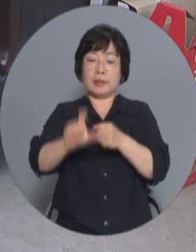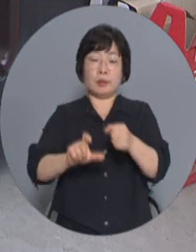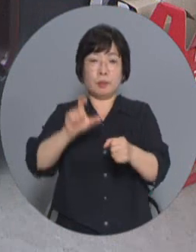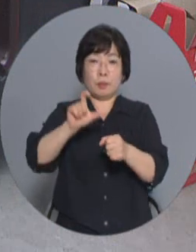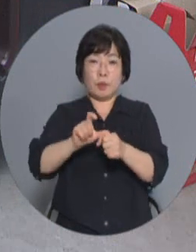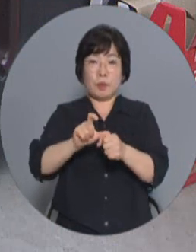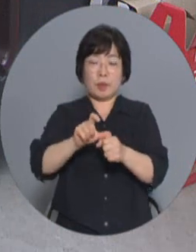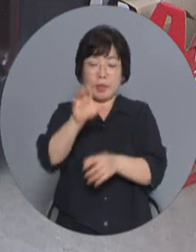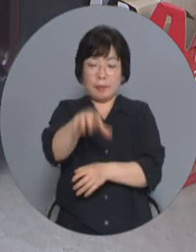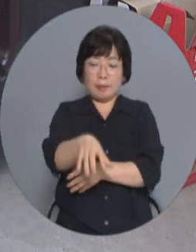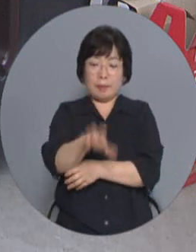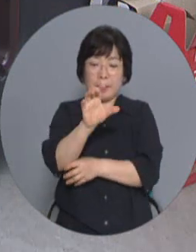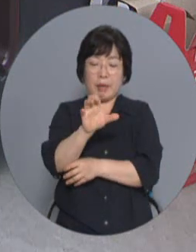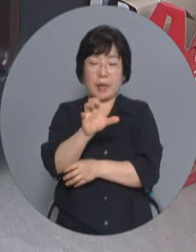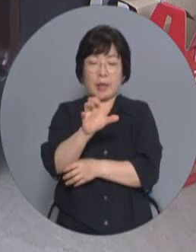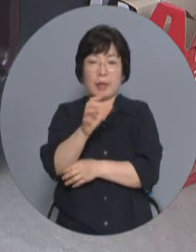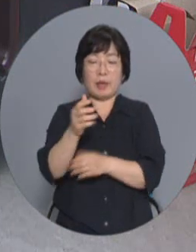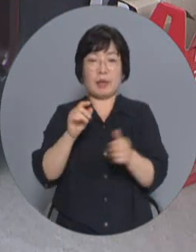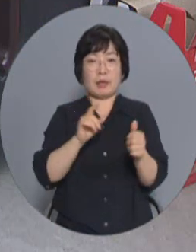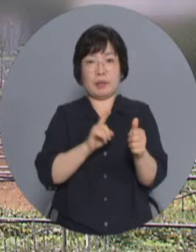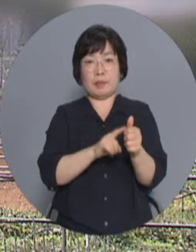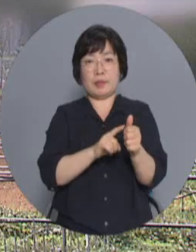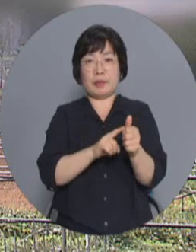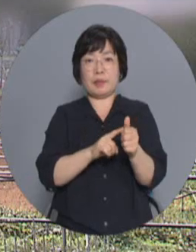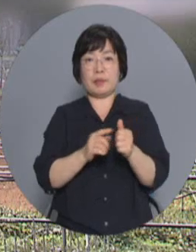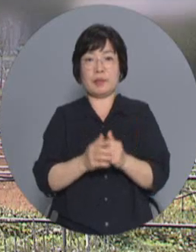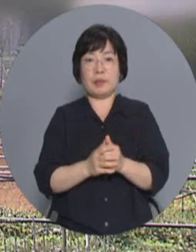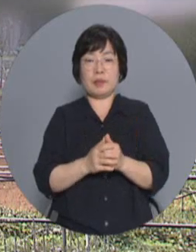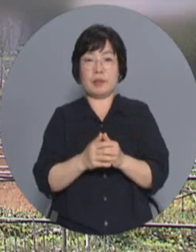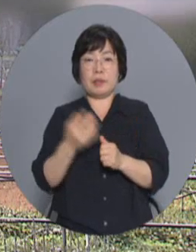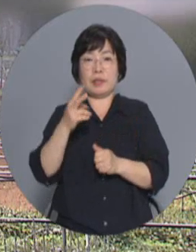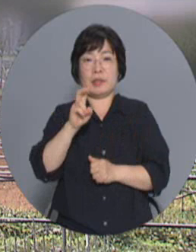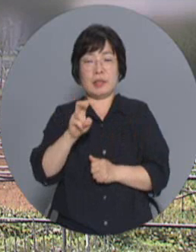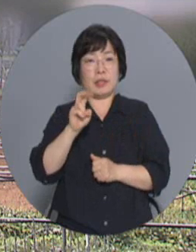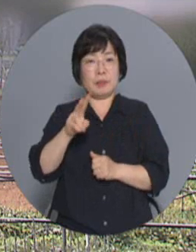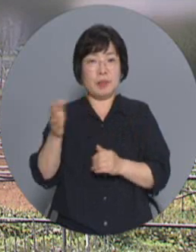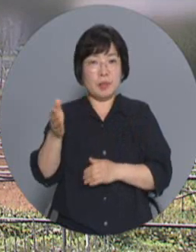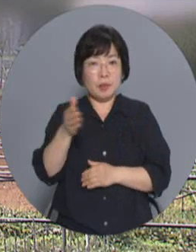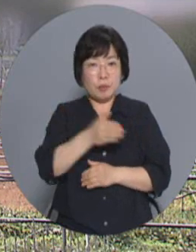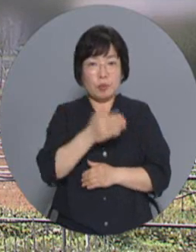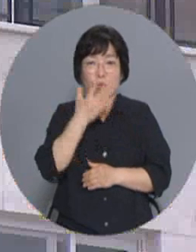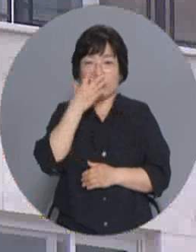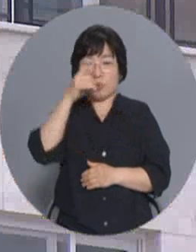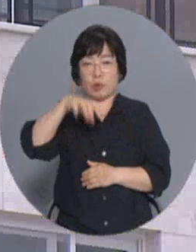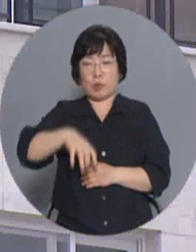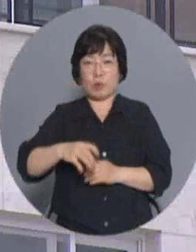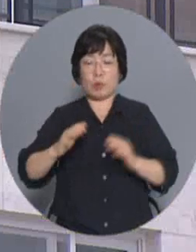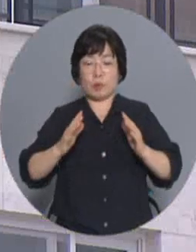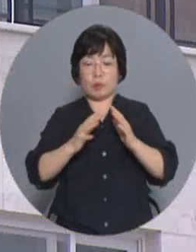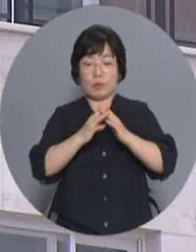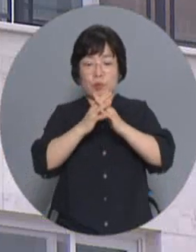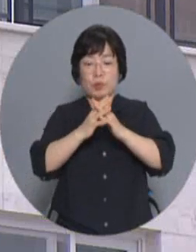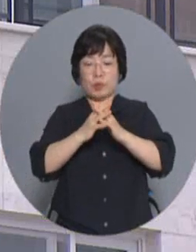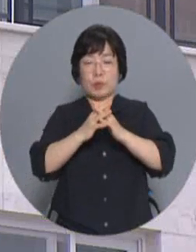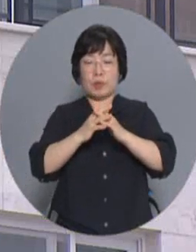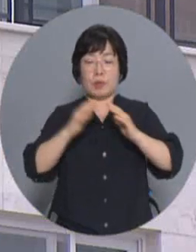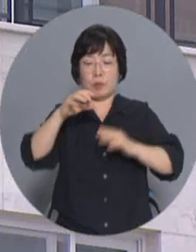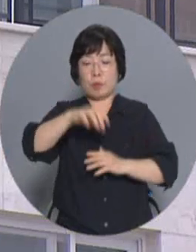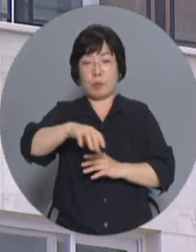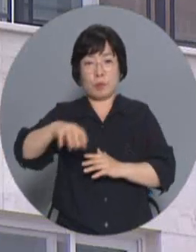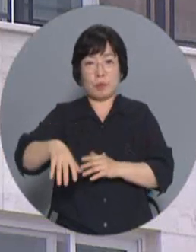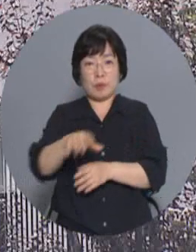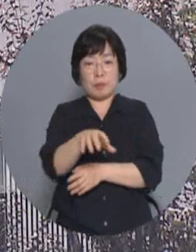15년째 카구 크레인 작업을 하는 김희종 씨. 지난 2022년부터 순천의 한 고급 주거시설 공사